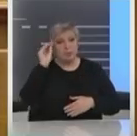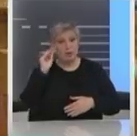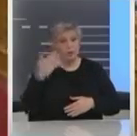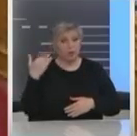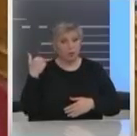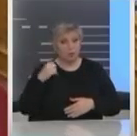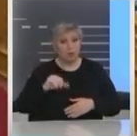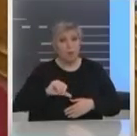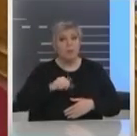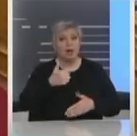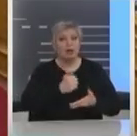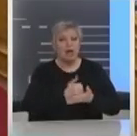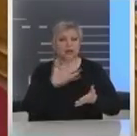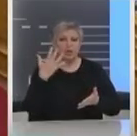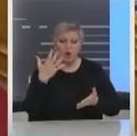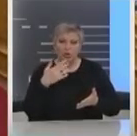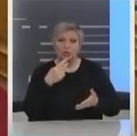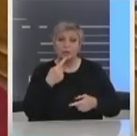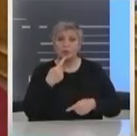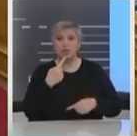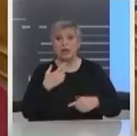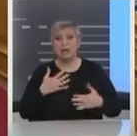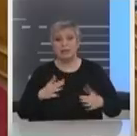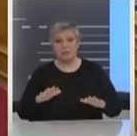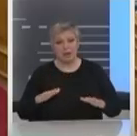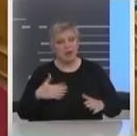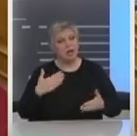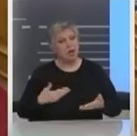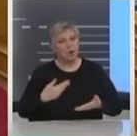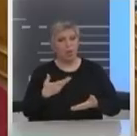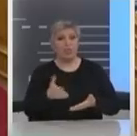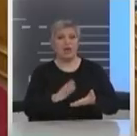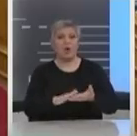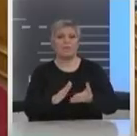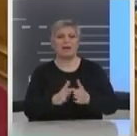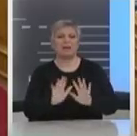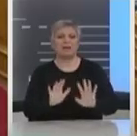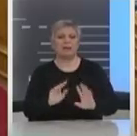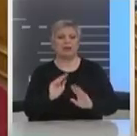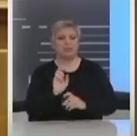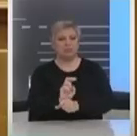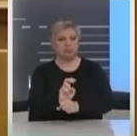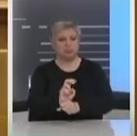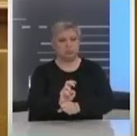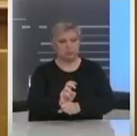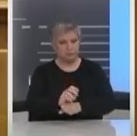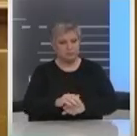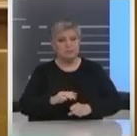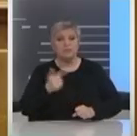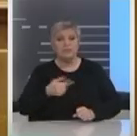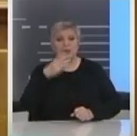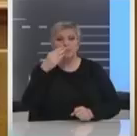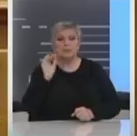πρώτης αξιολόγησης. Τα καταθέτω και αυτά στα πρακτικά για να υπάρχουν. Αυτό το οποίο δεν μας είπε ο κύριος Τσίπρας είναι